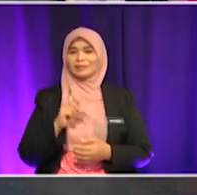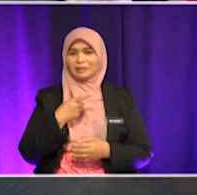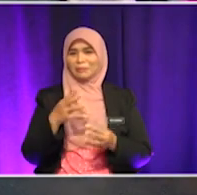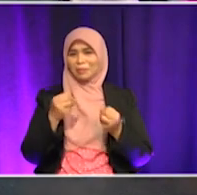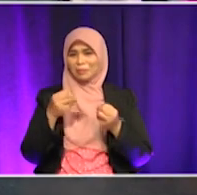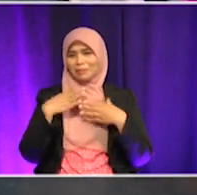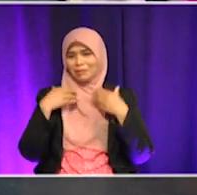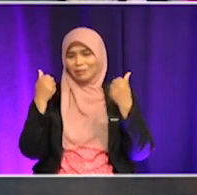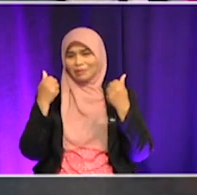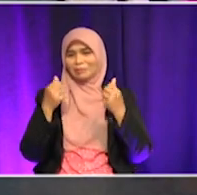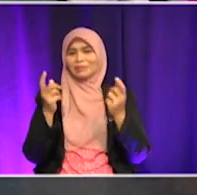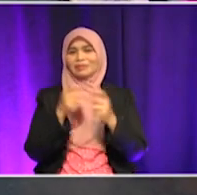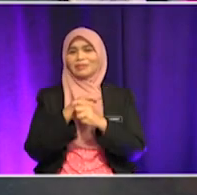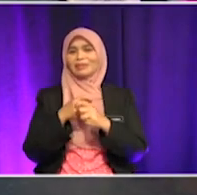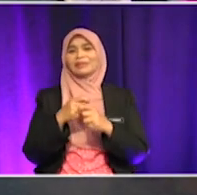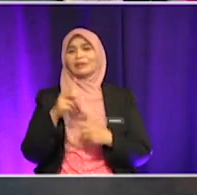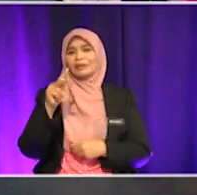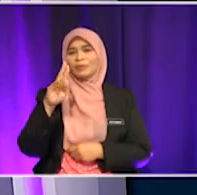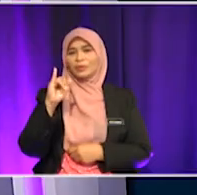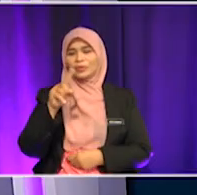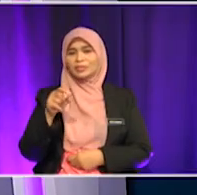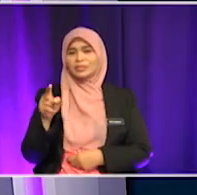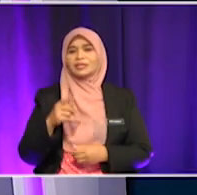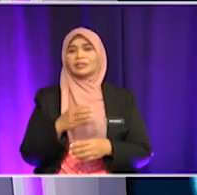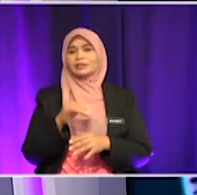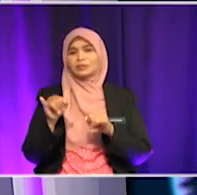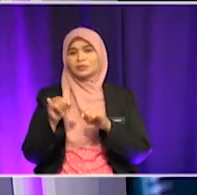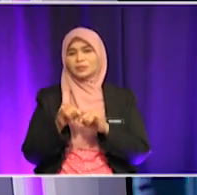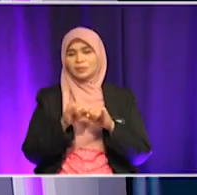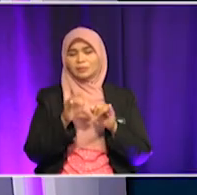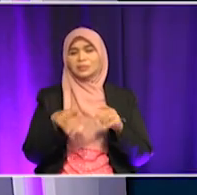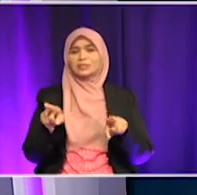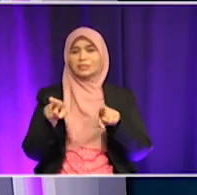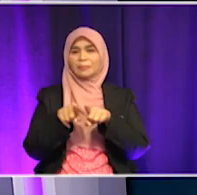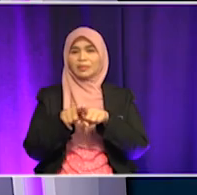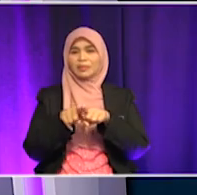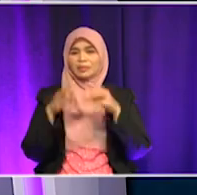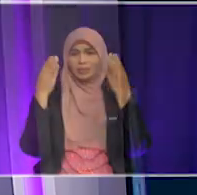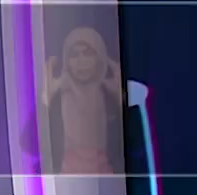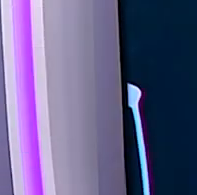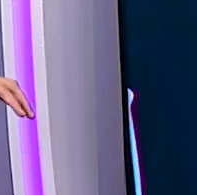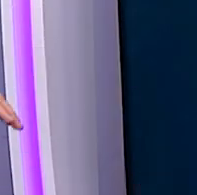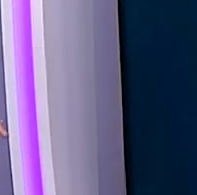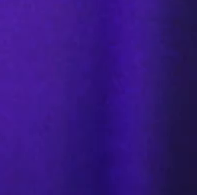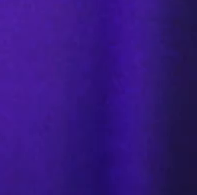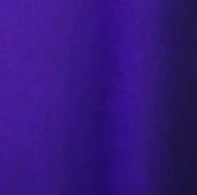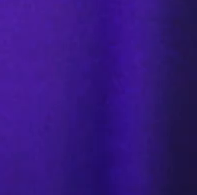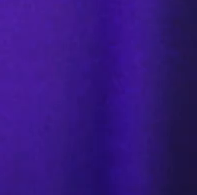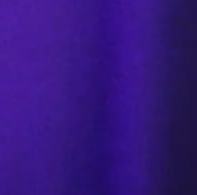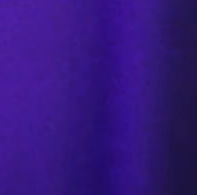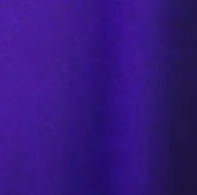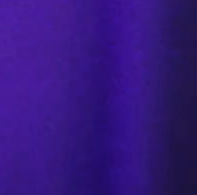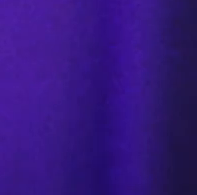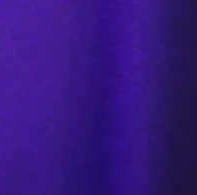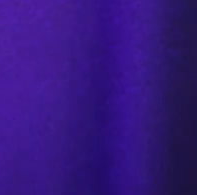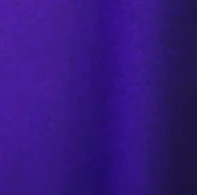kuis nanti. Mesti. Dan cikgu, kita juga bersama dengan seorang jurubahasa syarat. Kita perkenalkan cikgu Nur Asmawati Maddin dari SMK Sultan Abdul